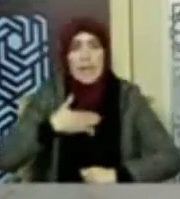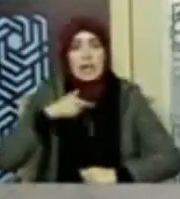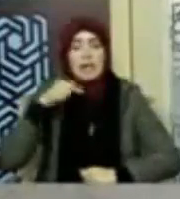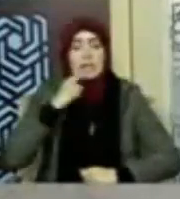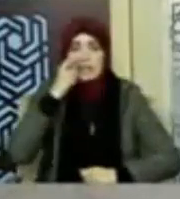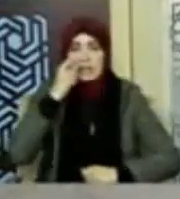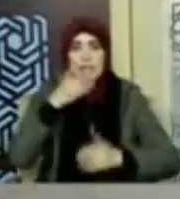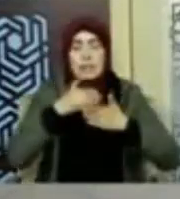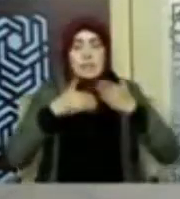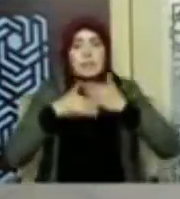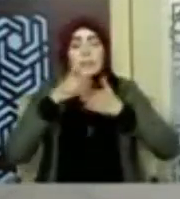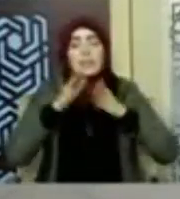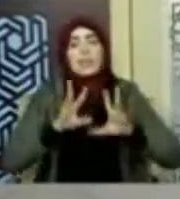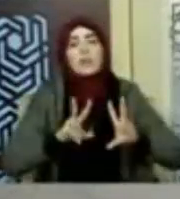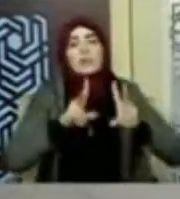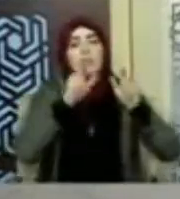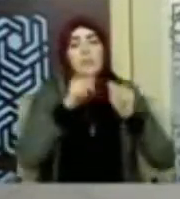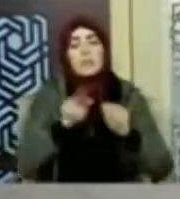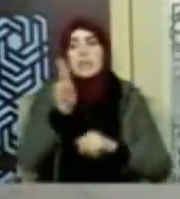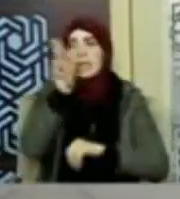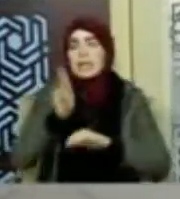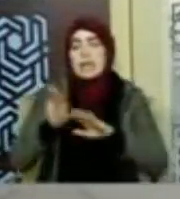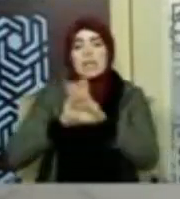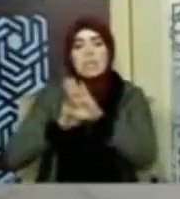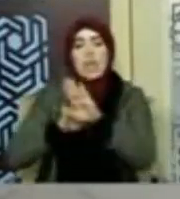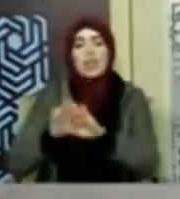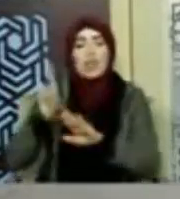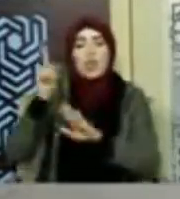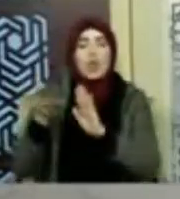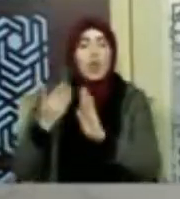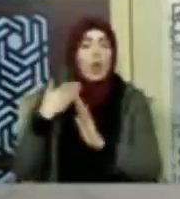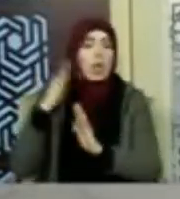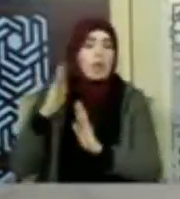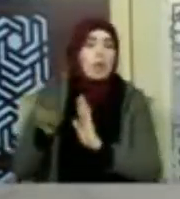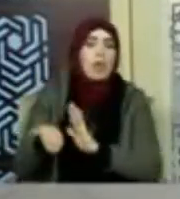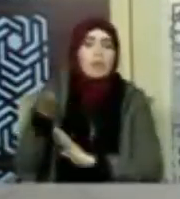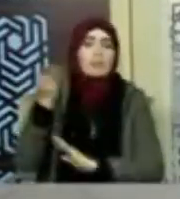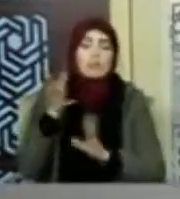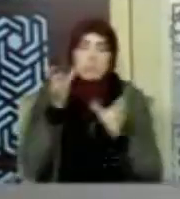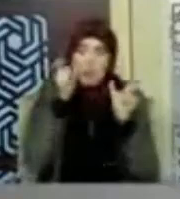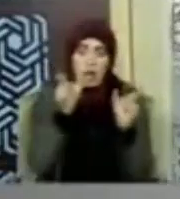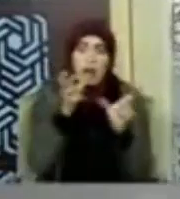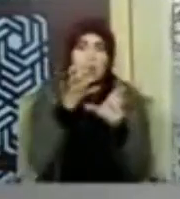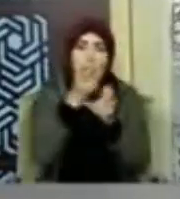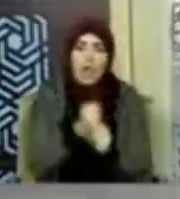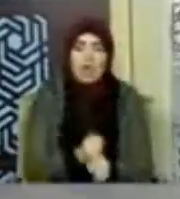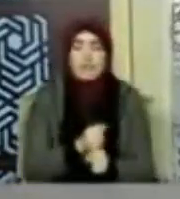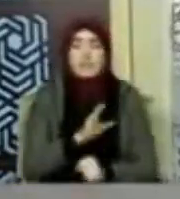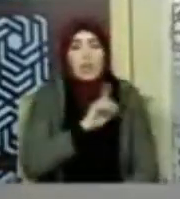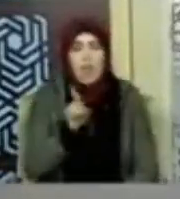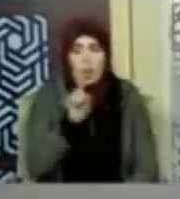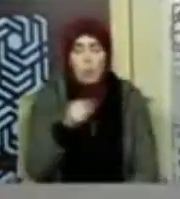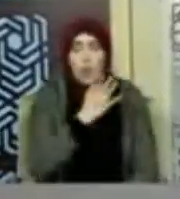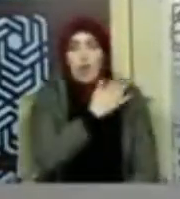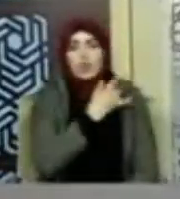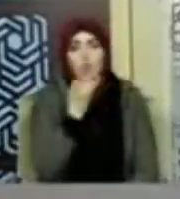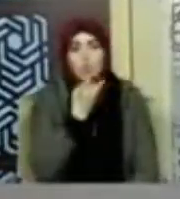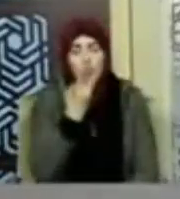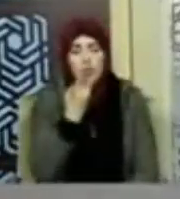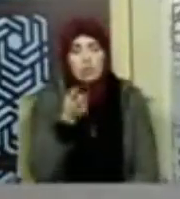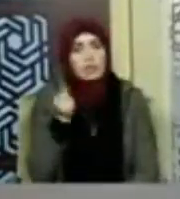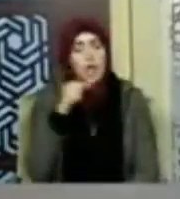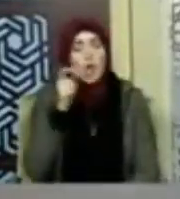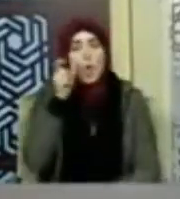والتعمير، سائلين الله العلي العظيم أن يحفظ جيشنا وشرطتنا